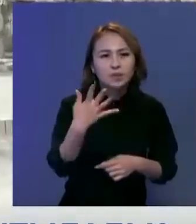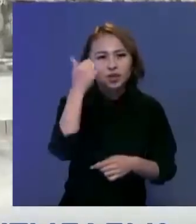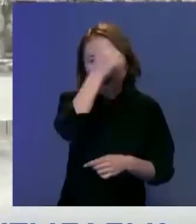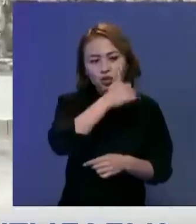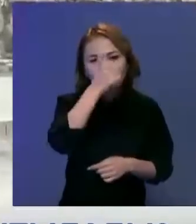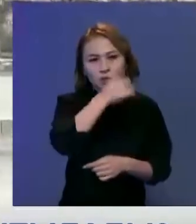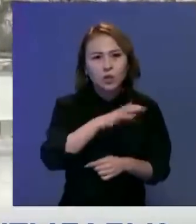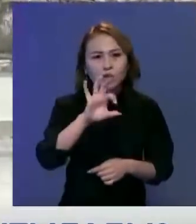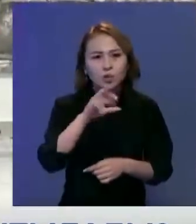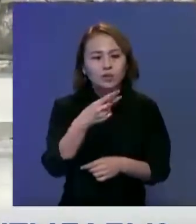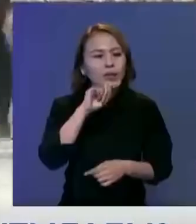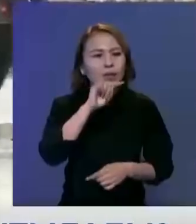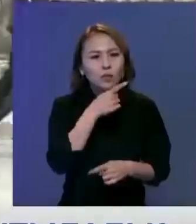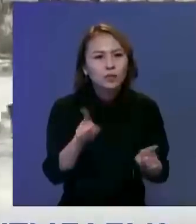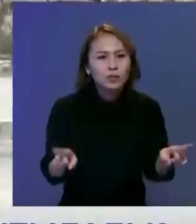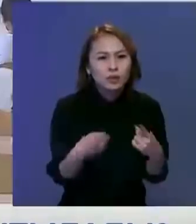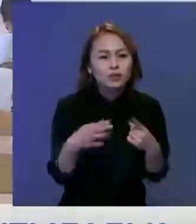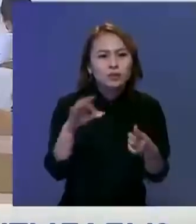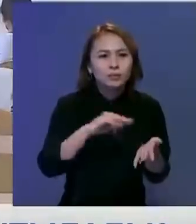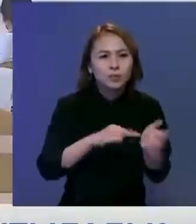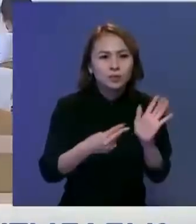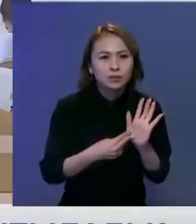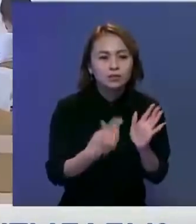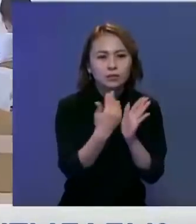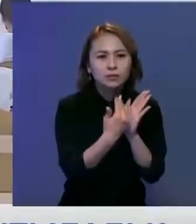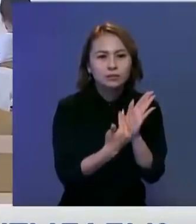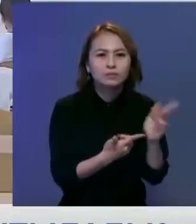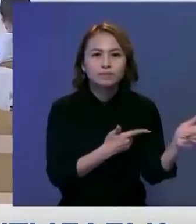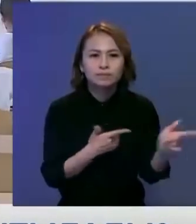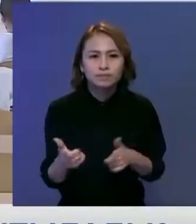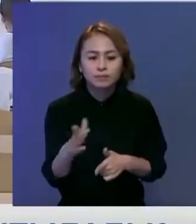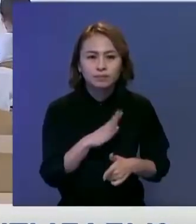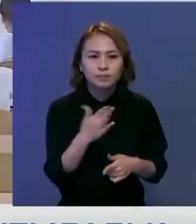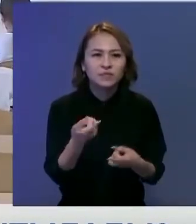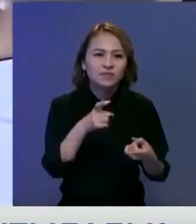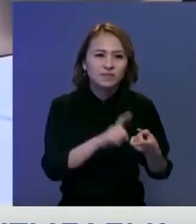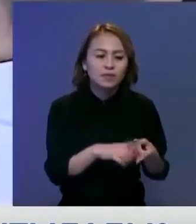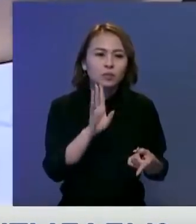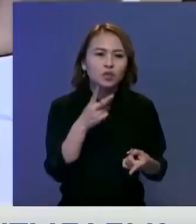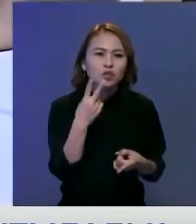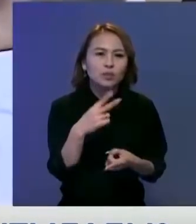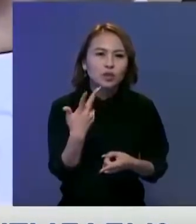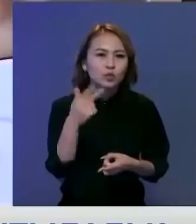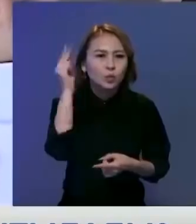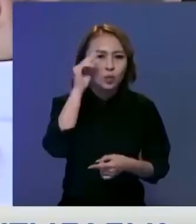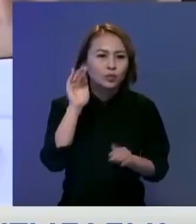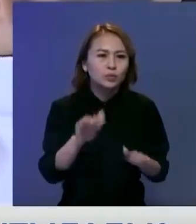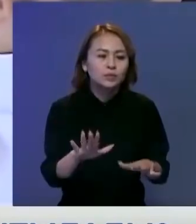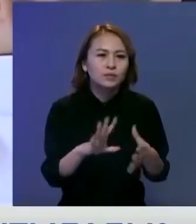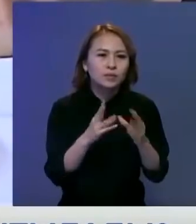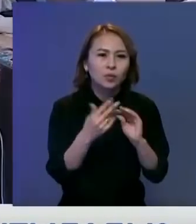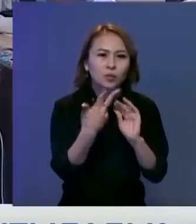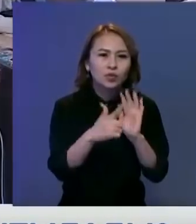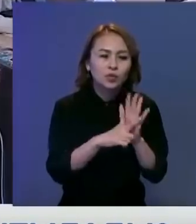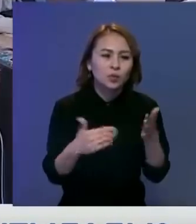ғалуметтік экономикалық дамуы ұтуралы кешені жоспардың жобасы тайындылған ет. Соған сәйкес 23 мұн оқушы ғарналған 37